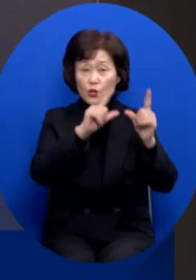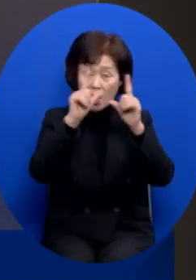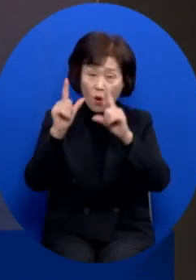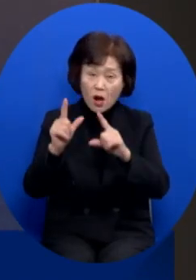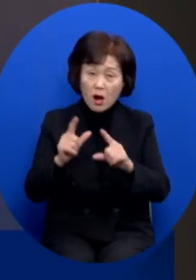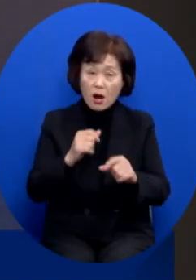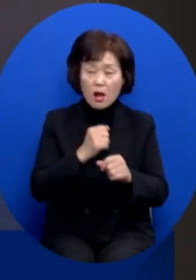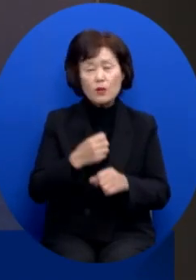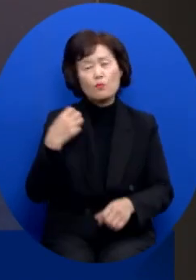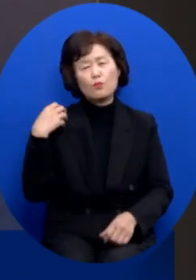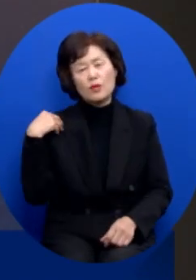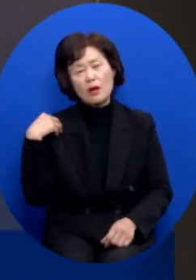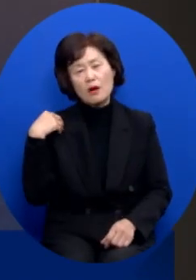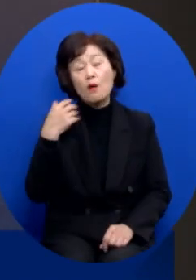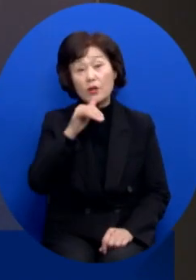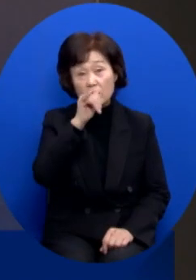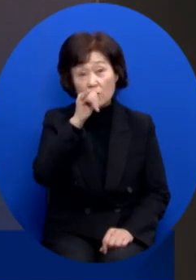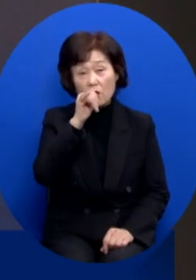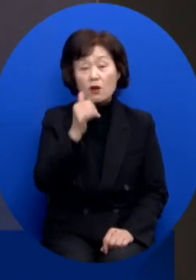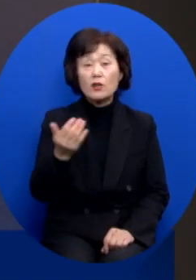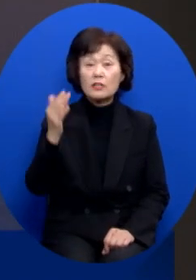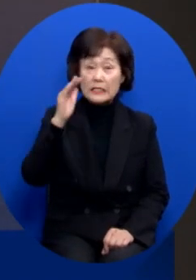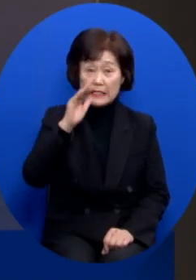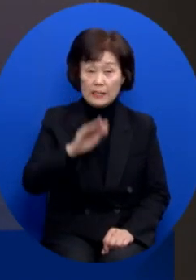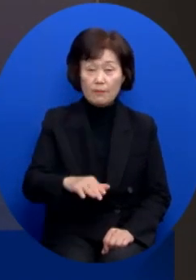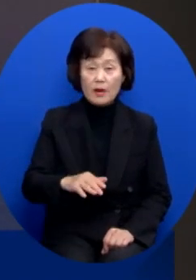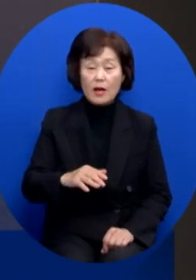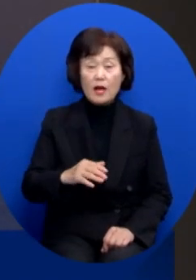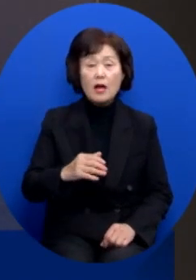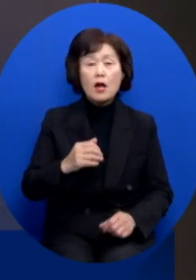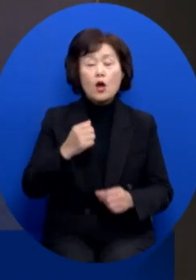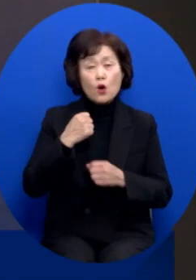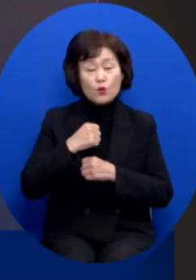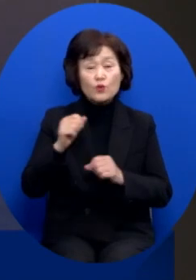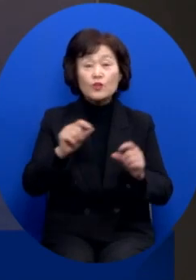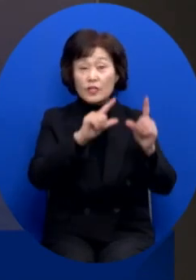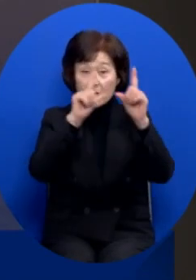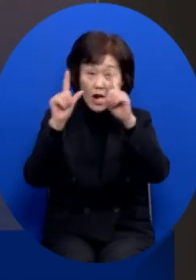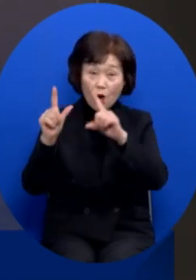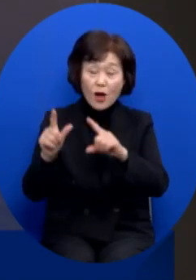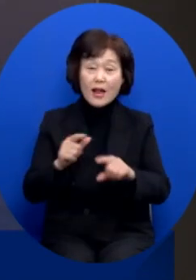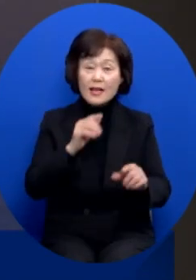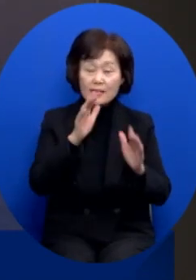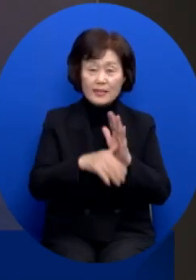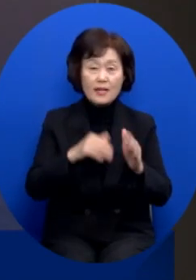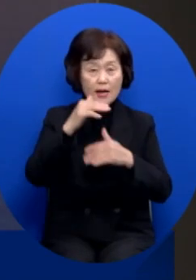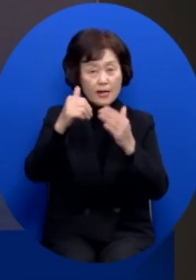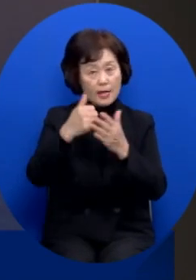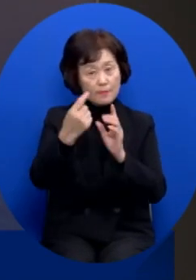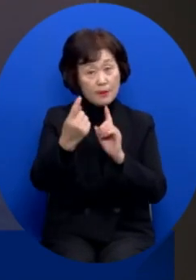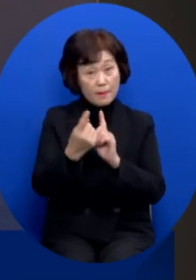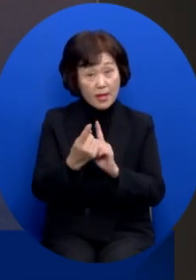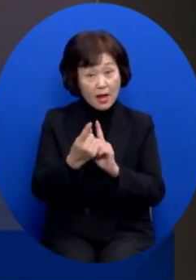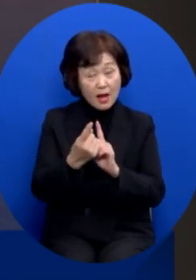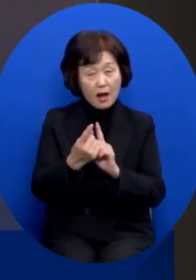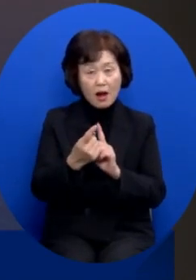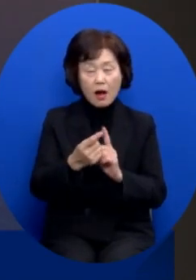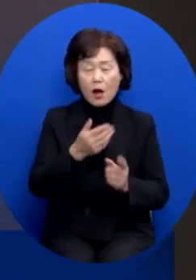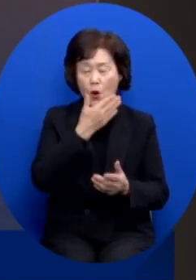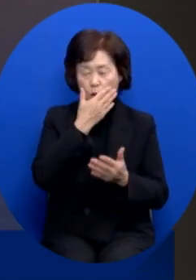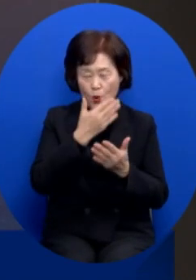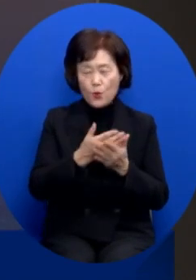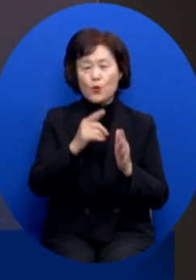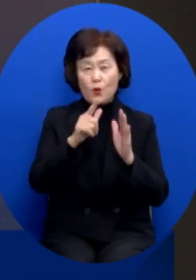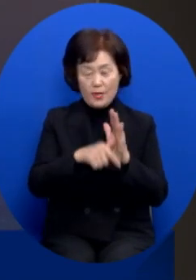부담감도 있기는 하지만 그러나 군생활 가운데에서 하나님을 만날 수 있다면 그들의 인생에 가장 소중한 시간이 될